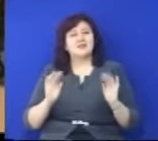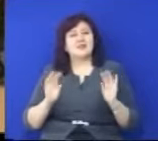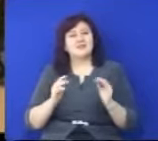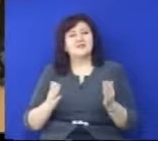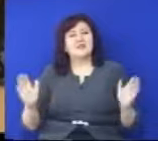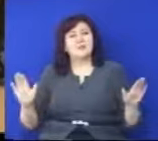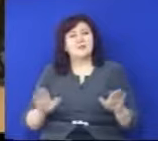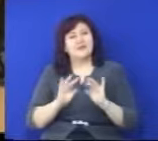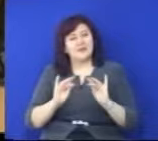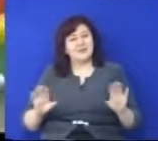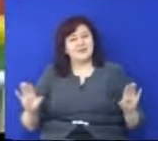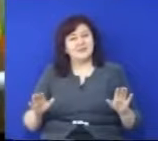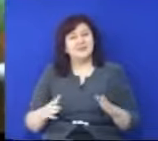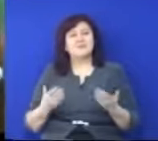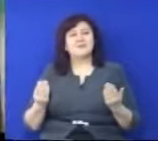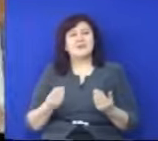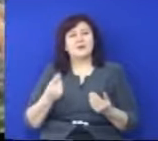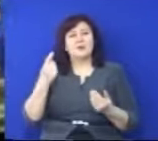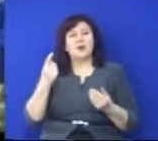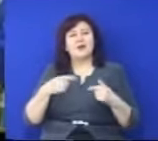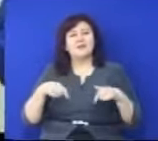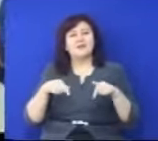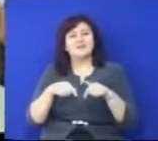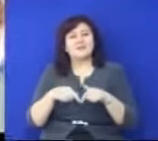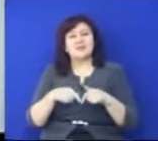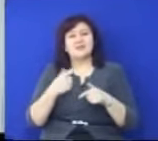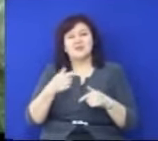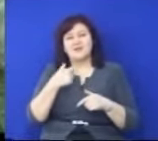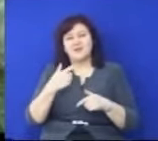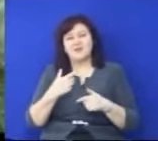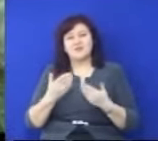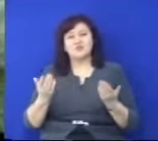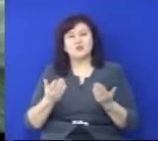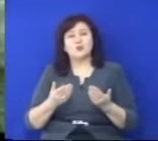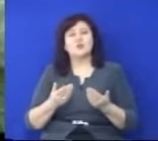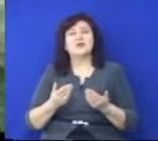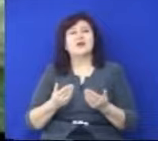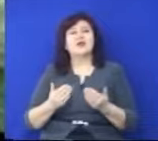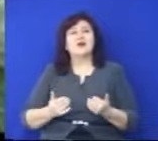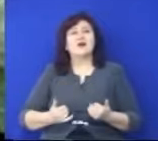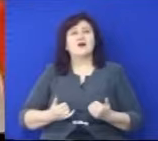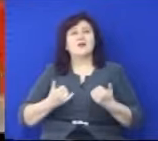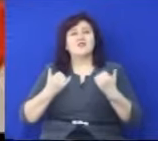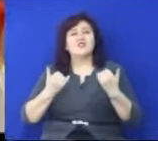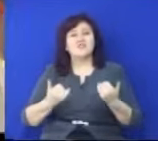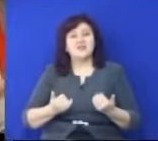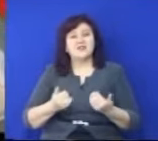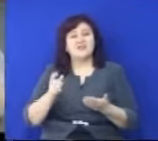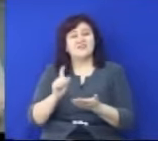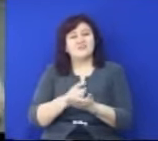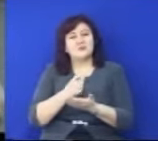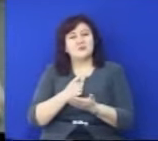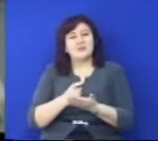орындады. Ұйымдастырушылардың сөзінше басты мақсат ұлттық мәдениетті сондай-ақ қазақ халқының рухани құндылықтарын сақтап насихаттау. Фестиваль